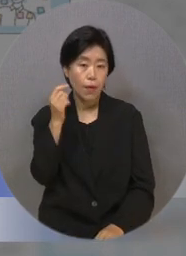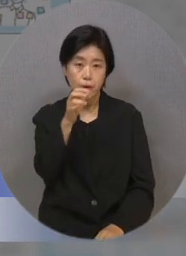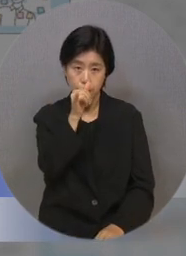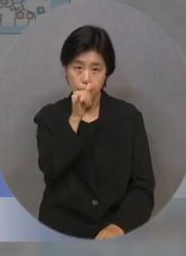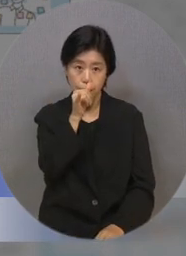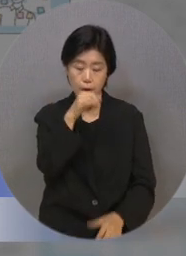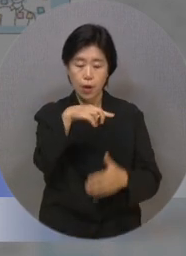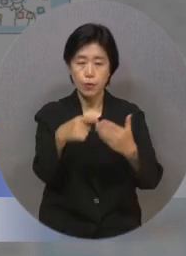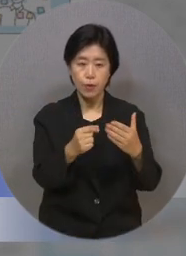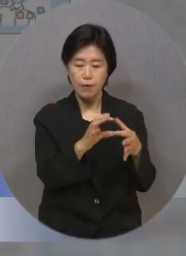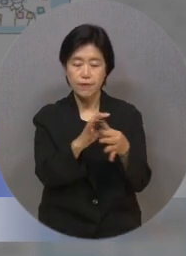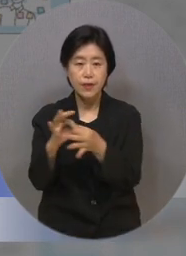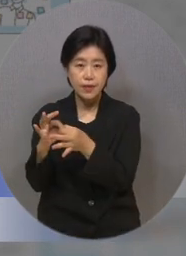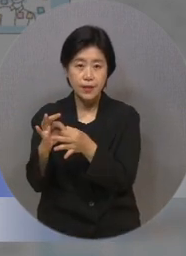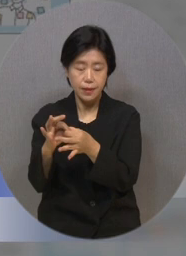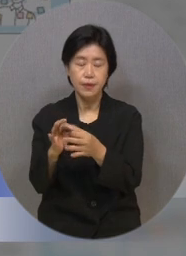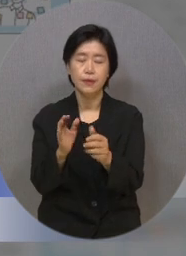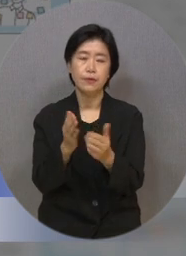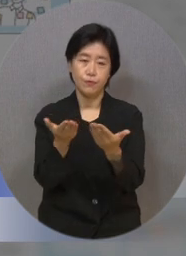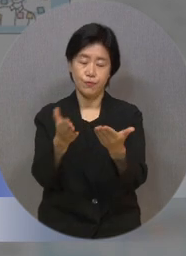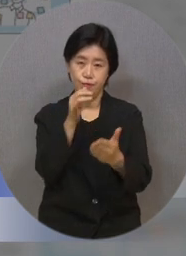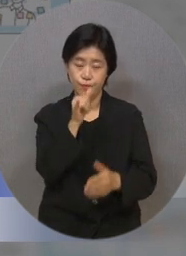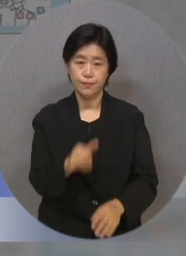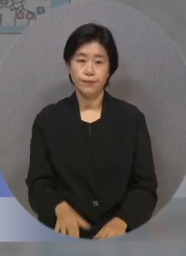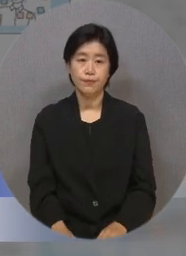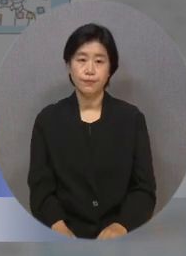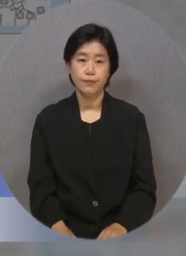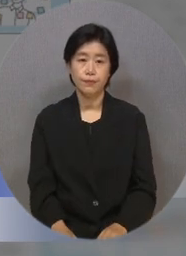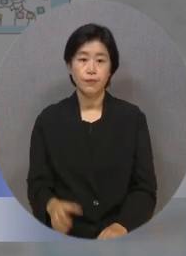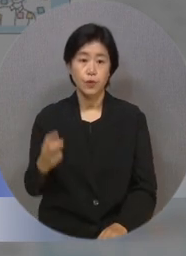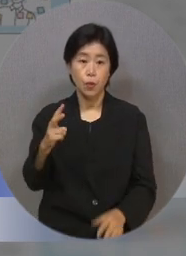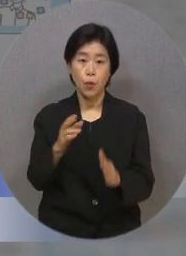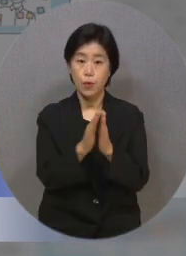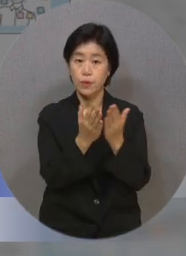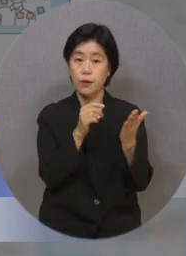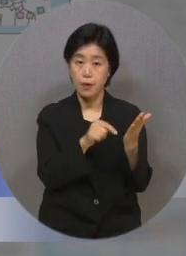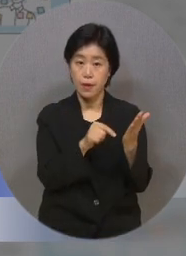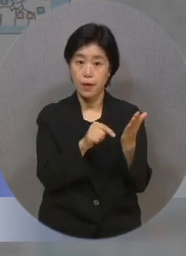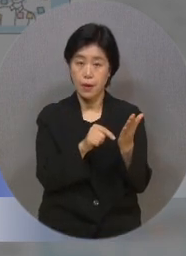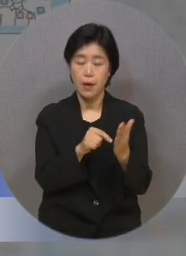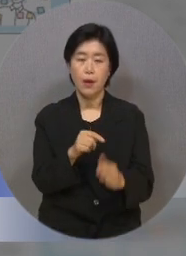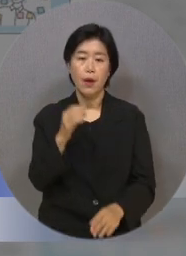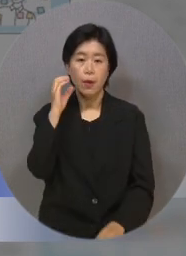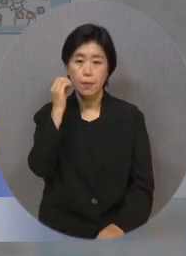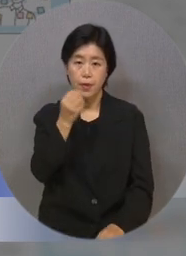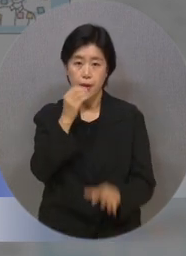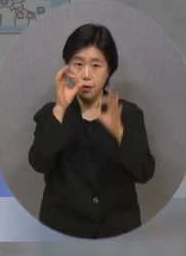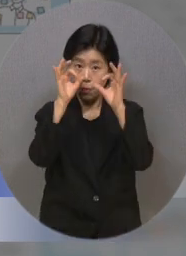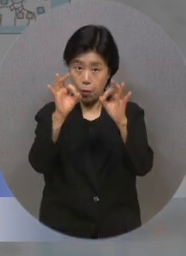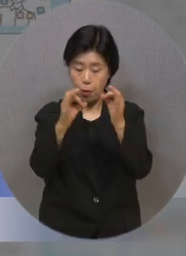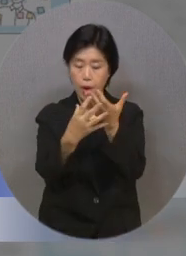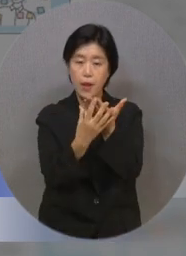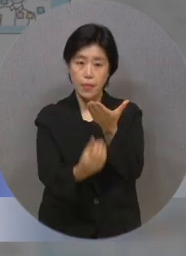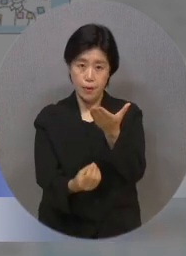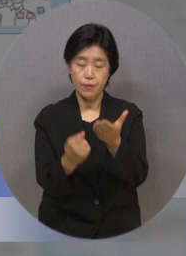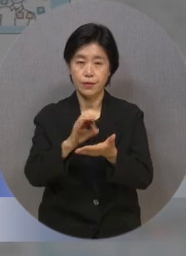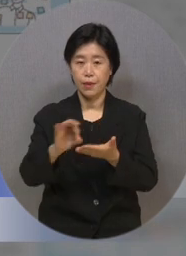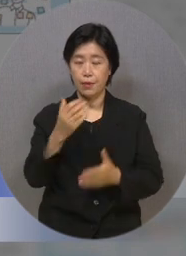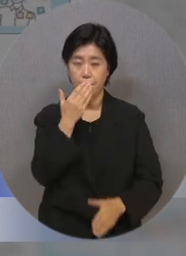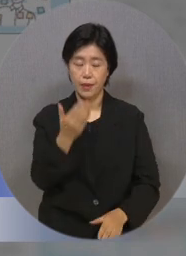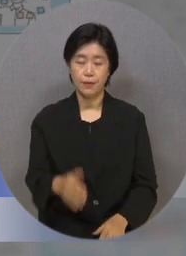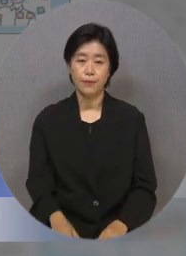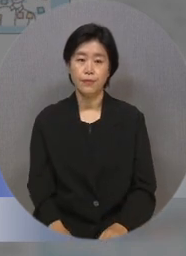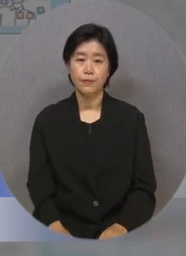프로그램 링크와 파일을 함께 제공하고 있습니다 한편 발간된 교재는 개발원 홈페이지에서 내려받아 사용할 수